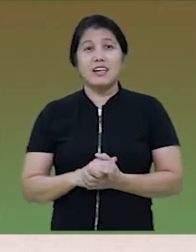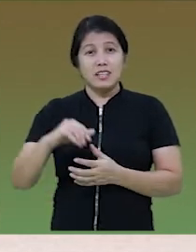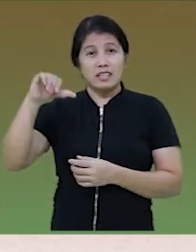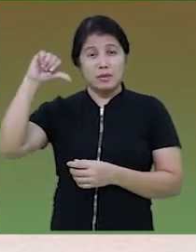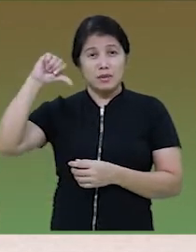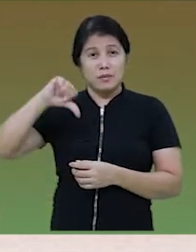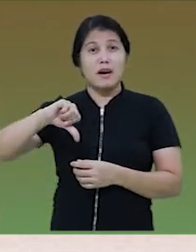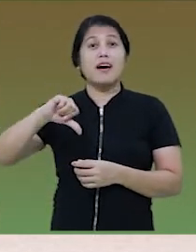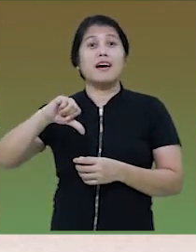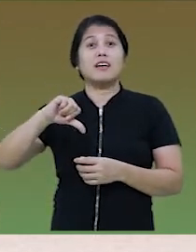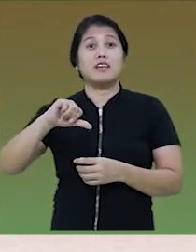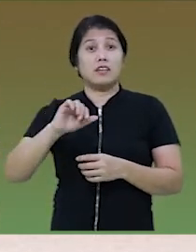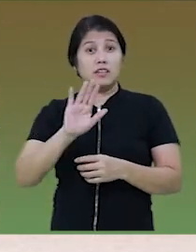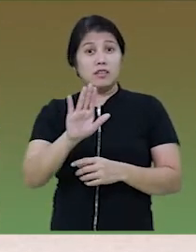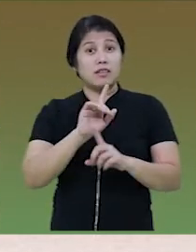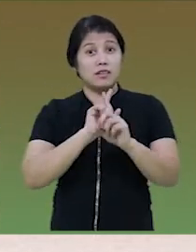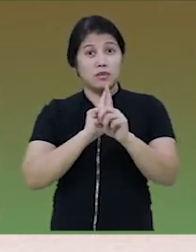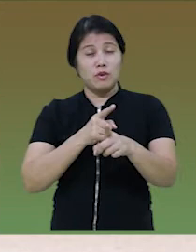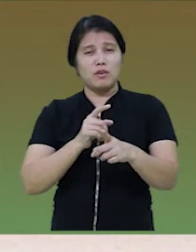Thumbs down ba ang sagot mo?